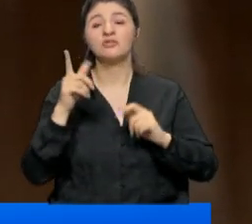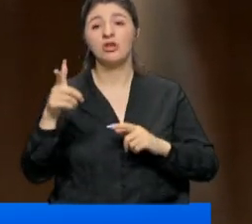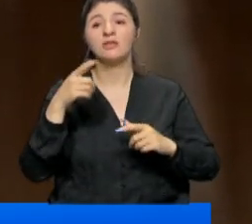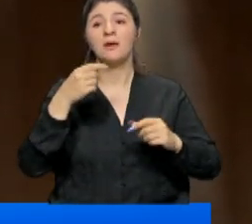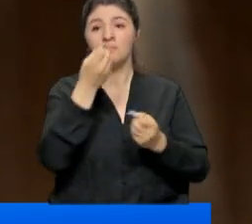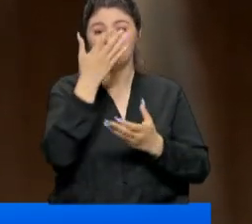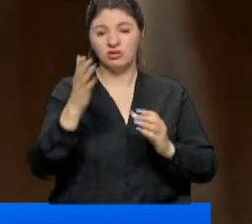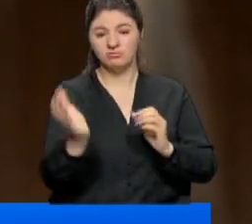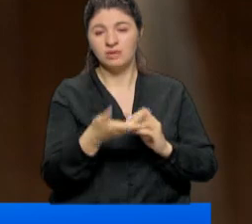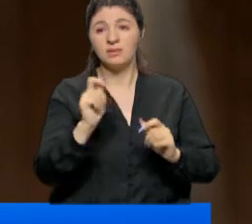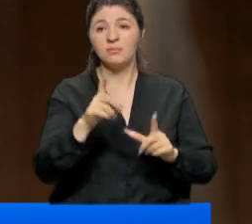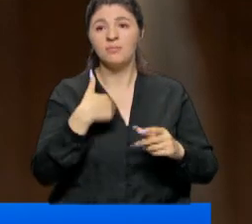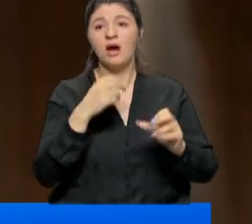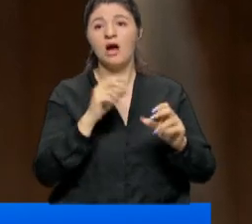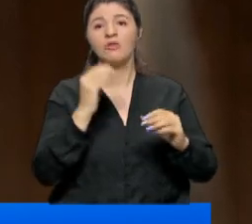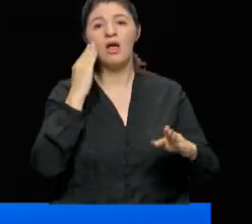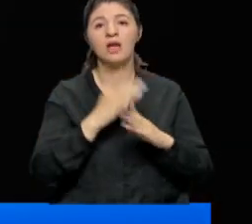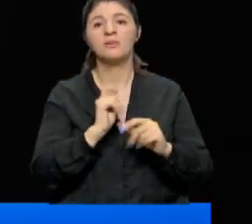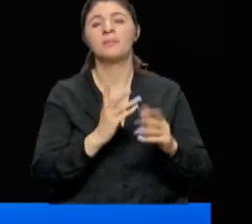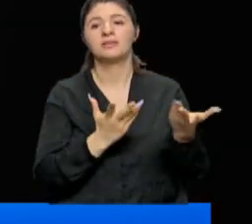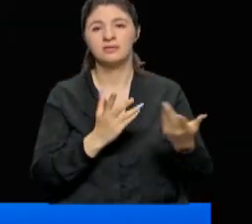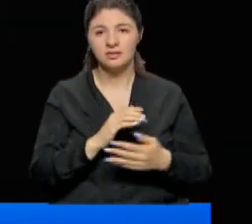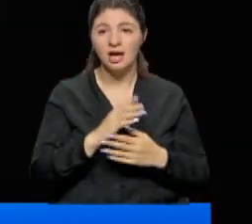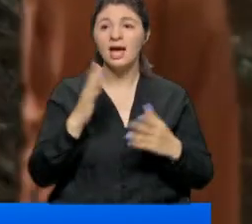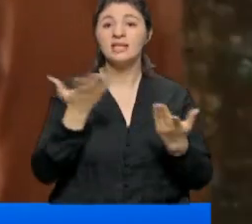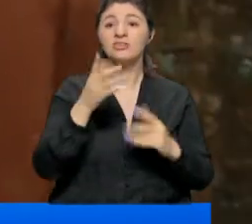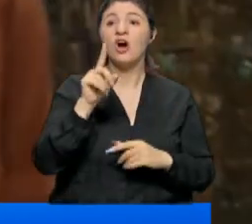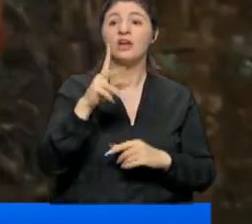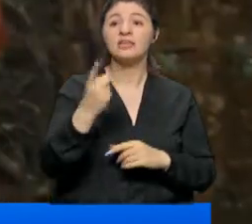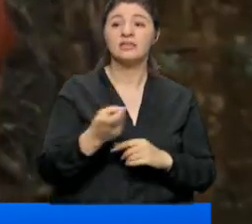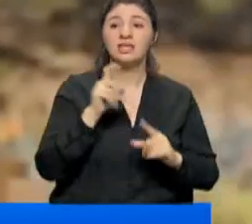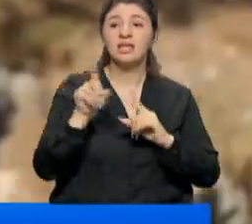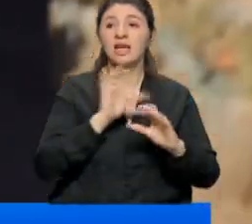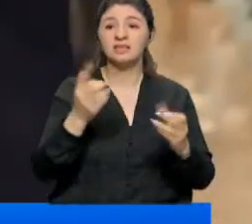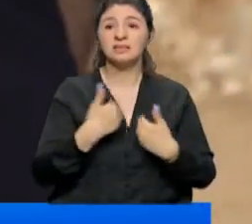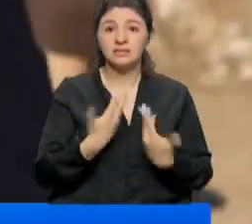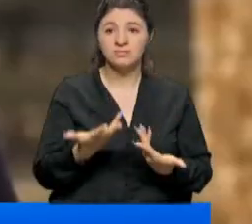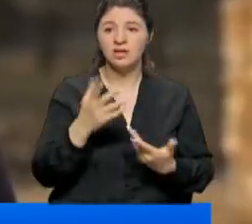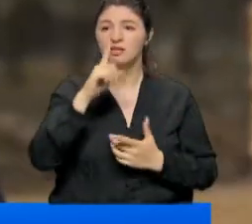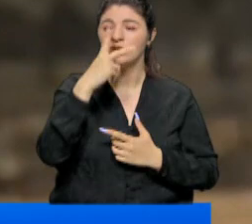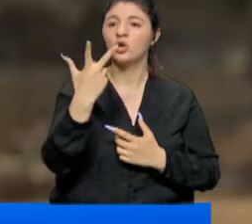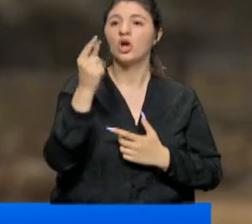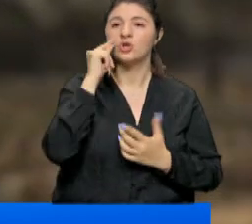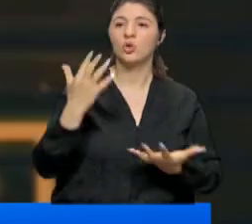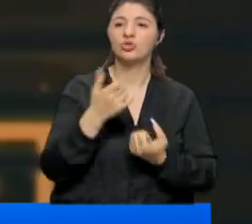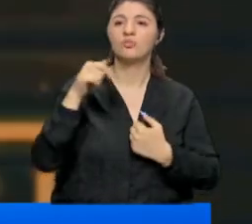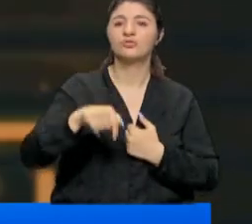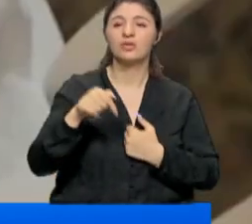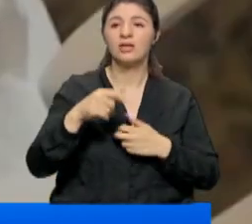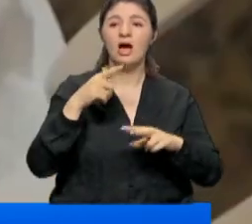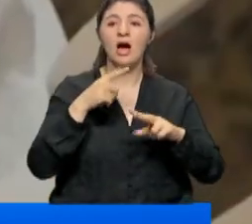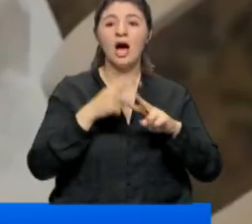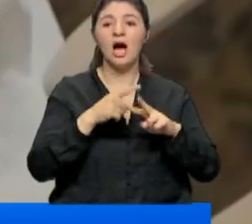da bahçıvanlık yapmam lazım antrenörlüğü anlayamadı evde internet kurtulacak